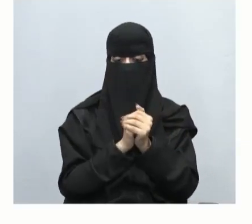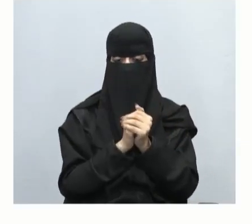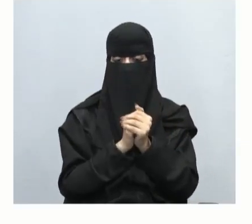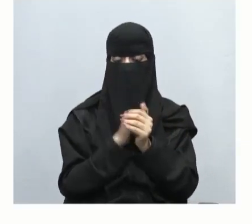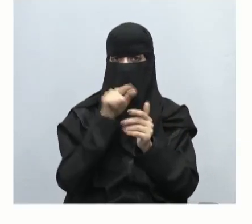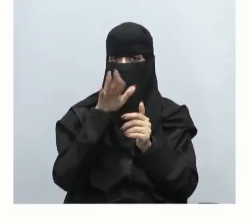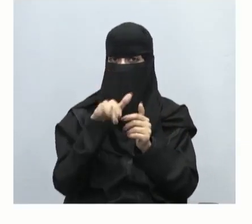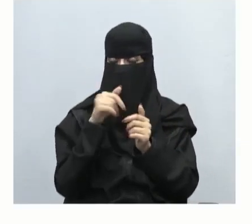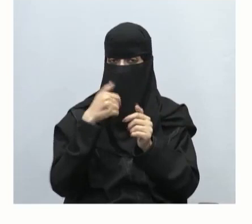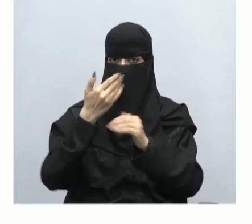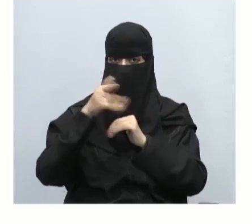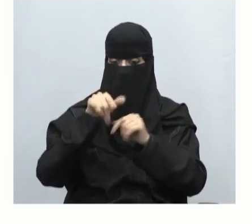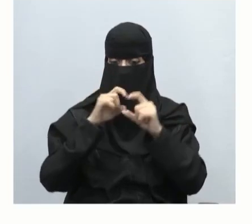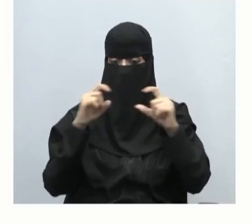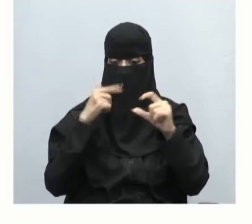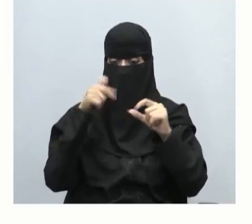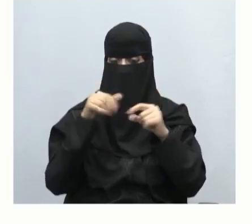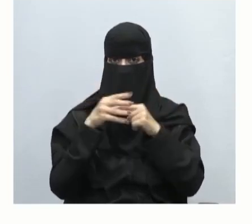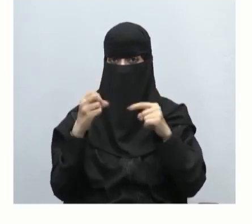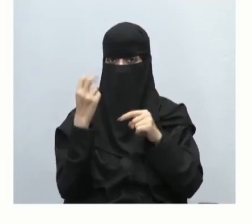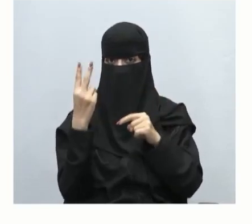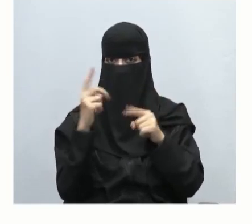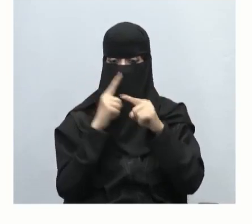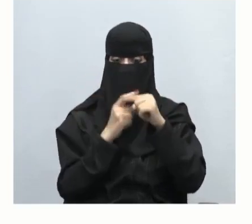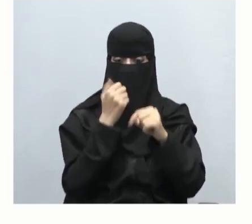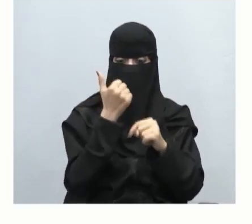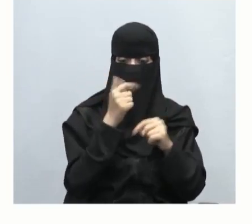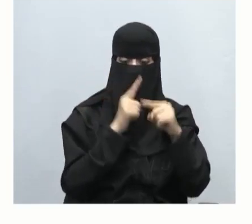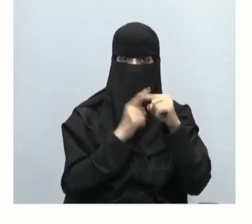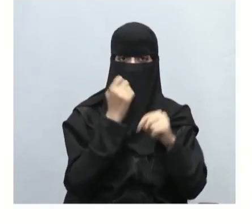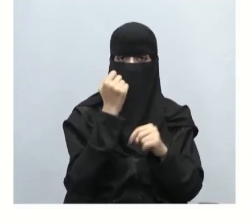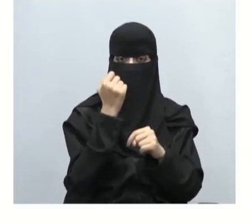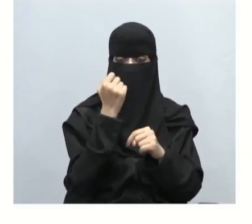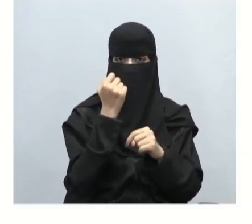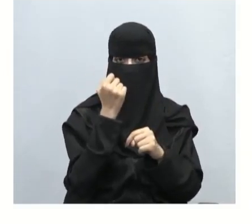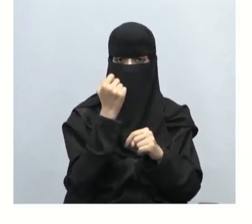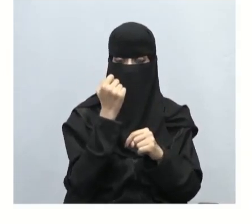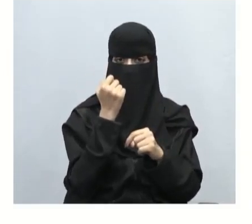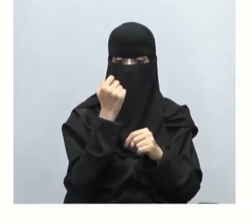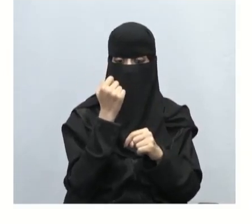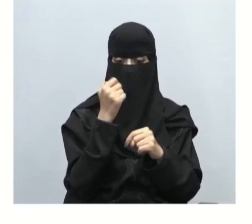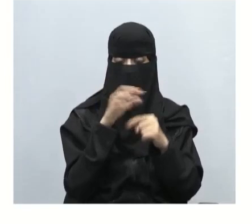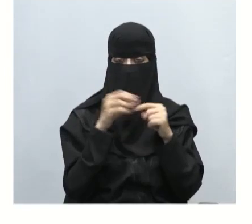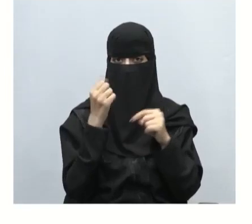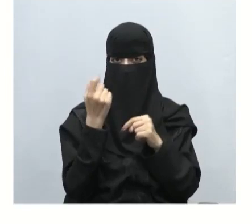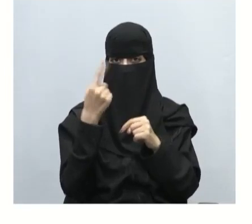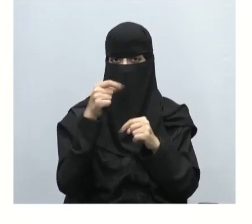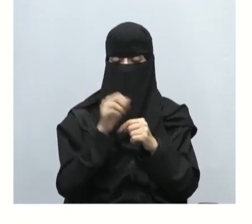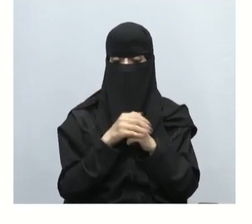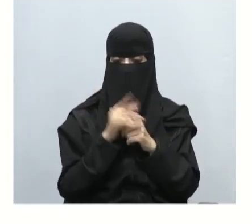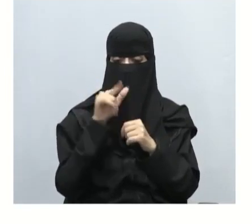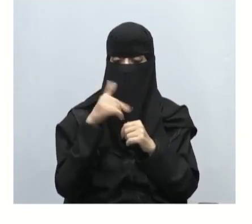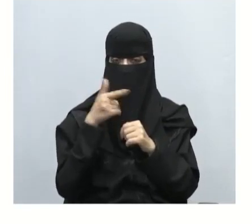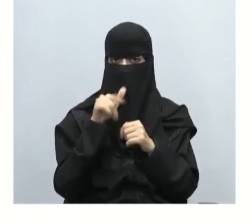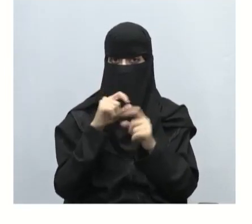10 اذا اصبحت الجمله هي س-2 + 6 مضافا اليها س-1 لايجاد